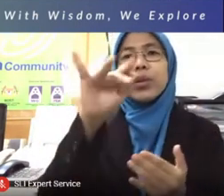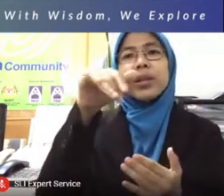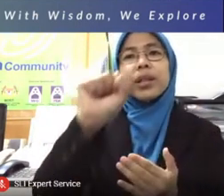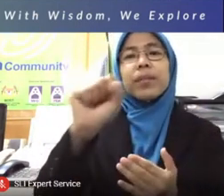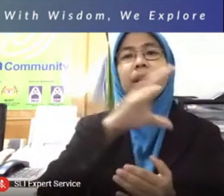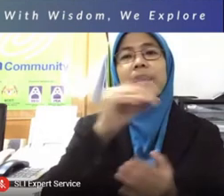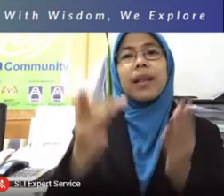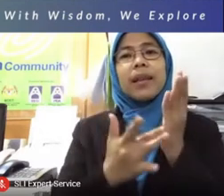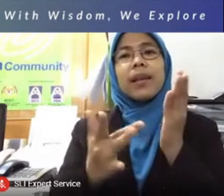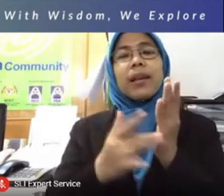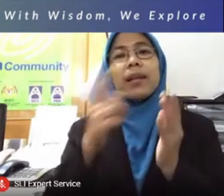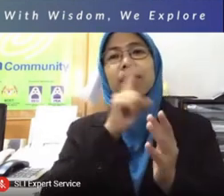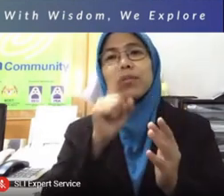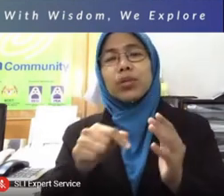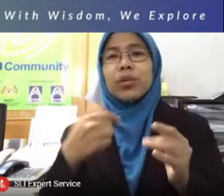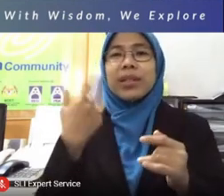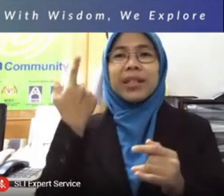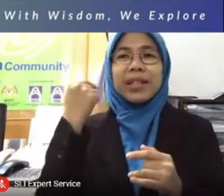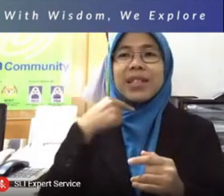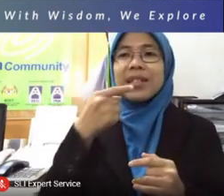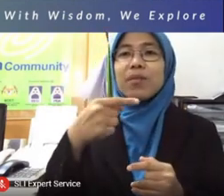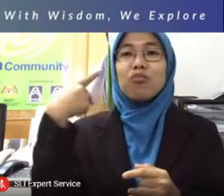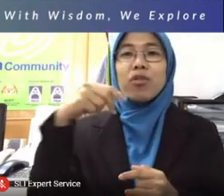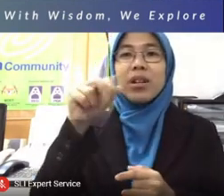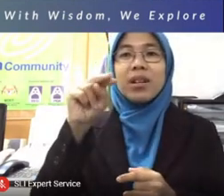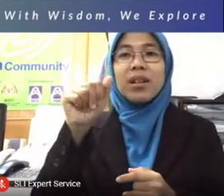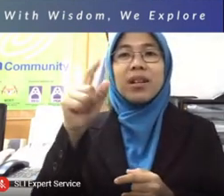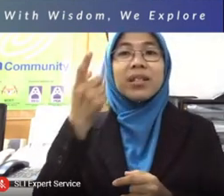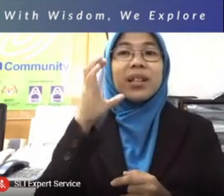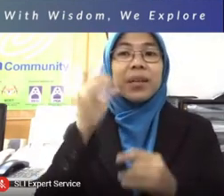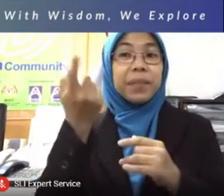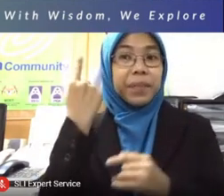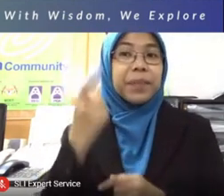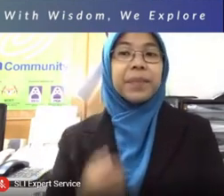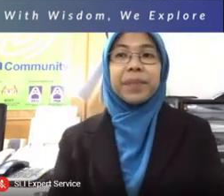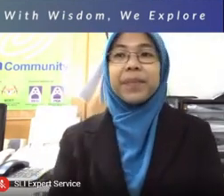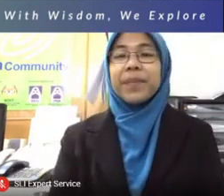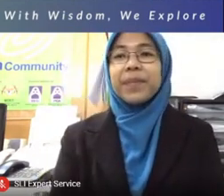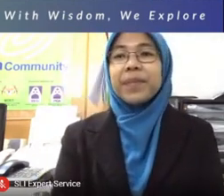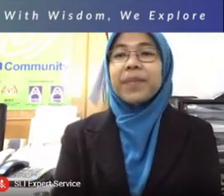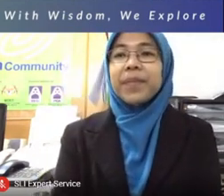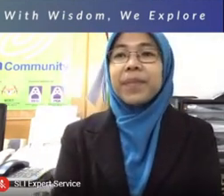dan teknik-teknik yang telah Puan Nana nyatakan di awal?